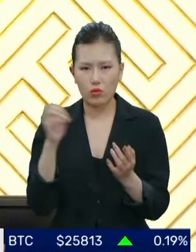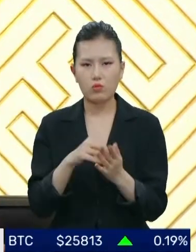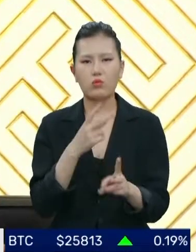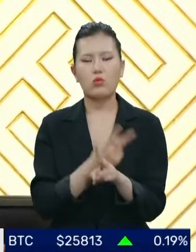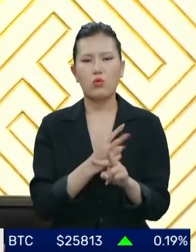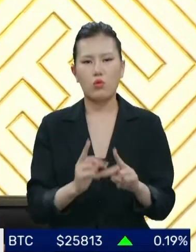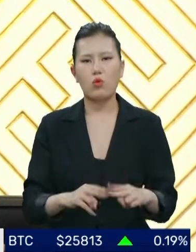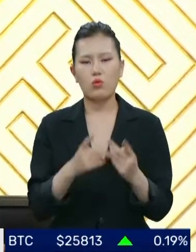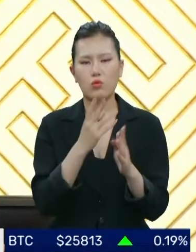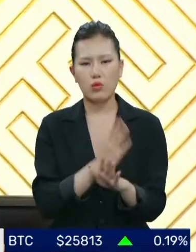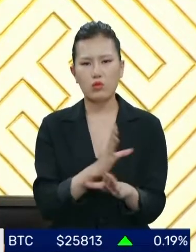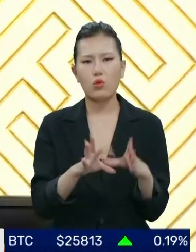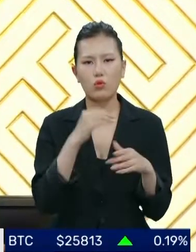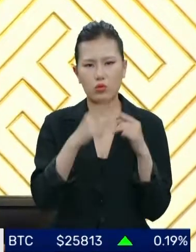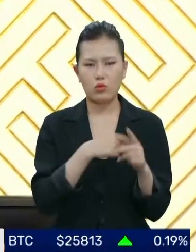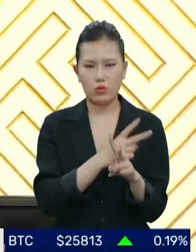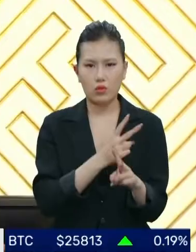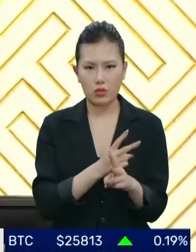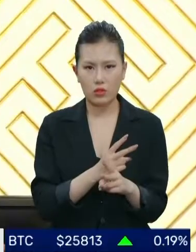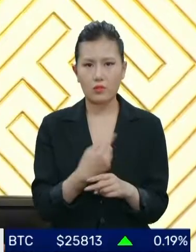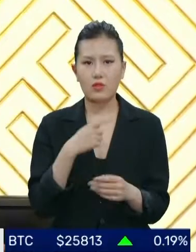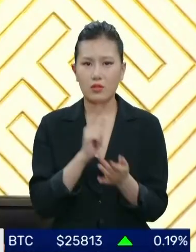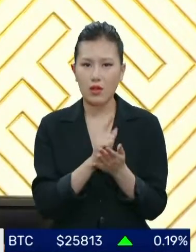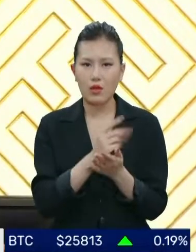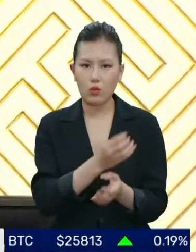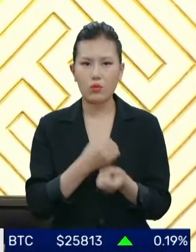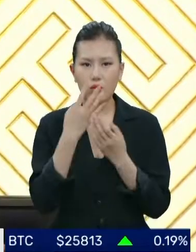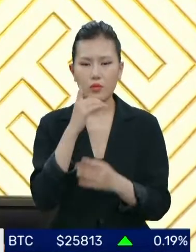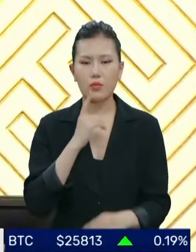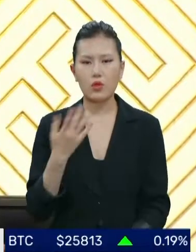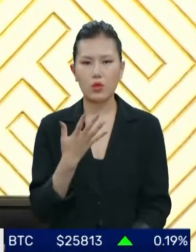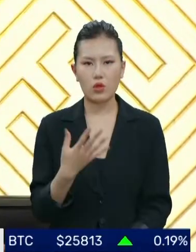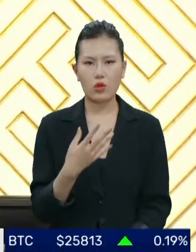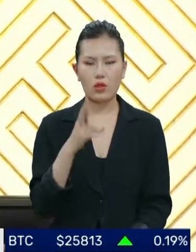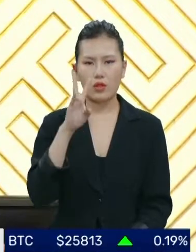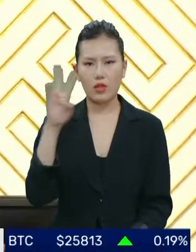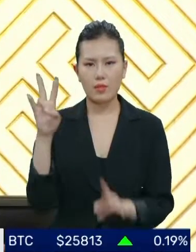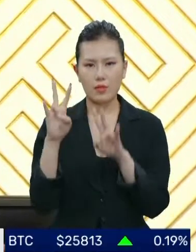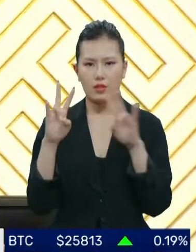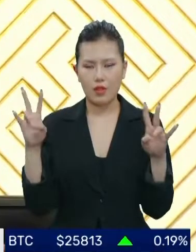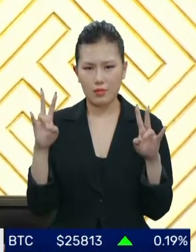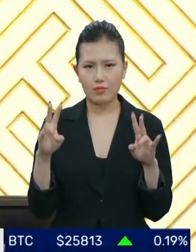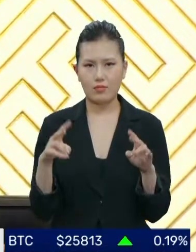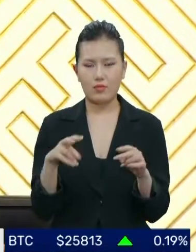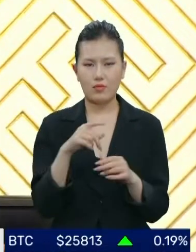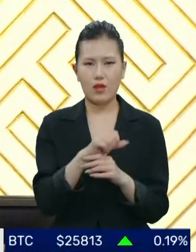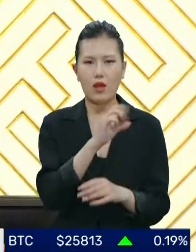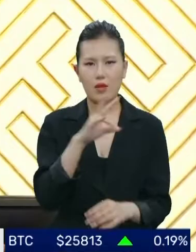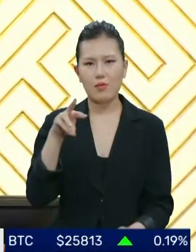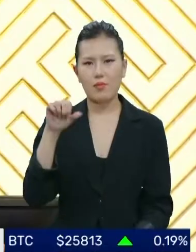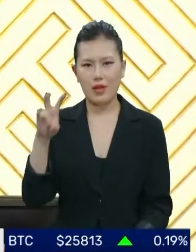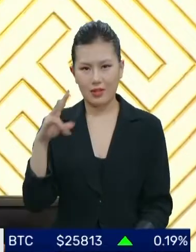мөрдөх ёстой. Үнийг өнөөдөр зориуд зохон тэмдэглэж байна. Хоёр намын гишүүдийн гаргасан саналыг